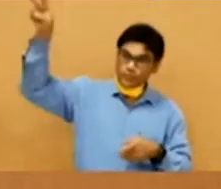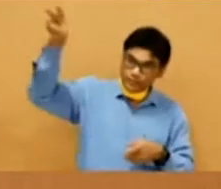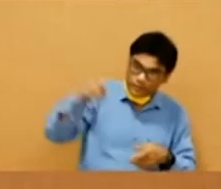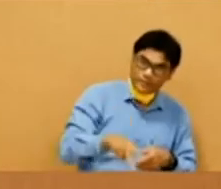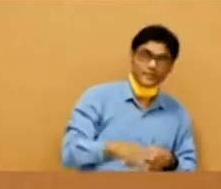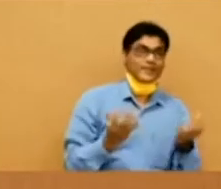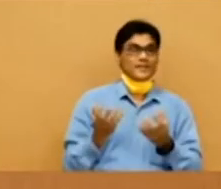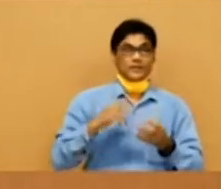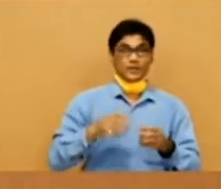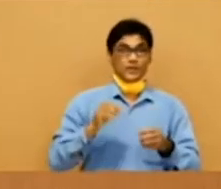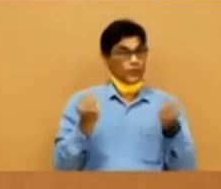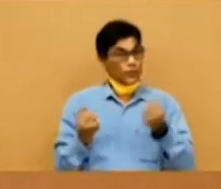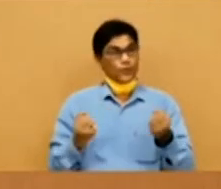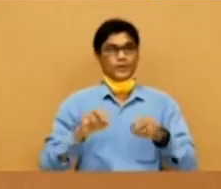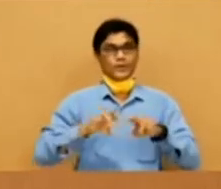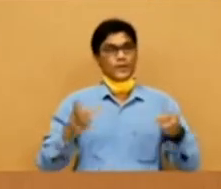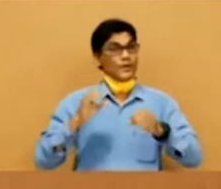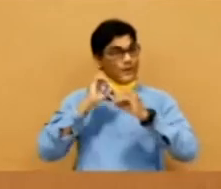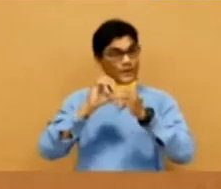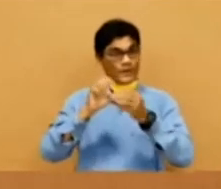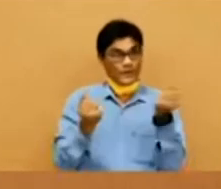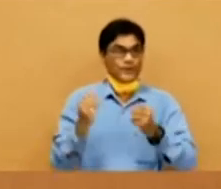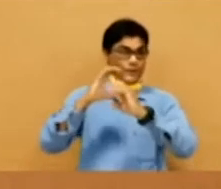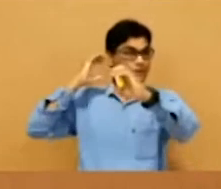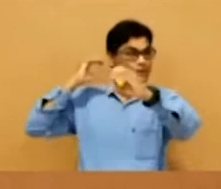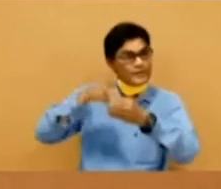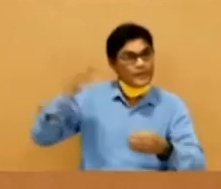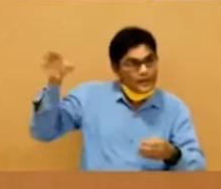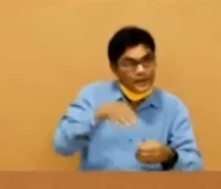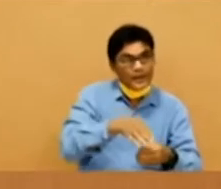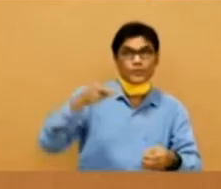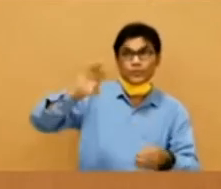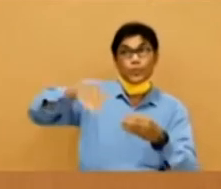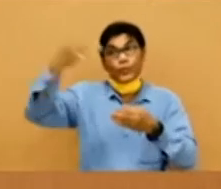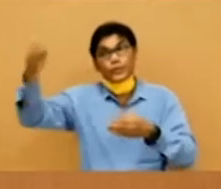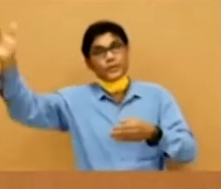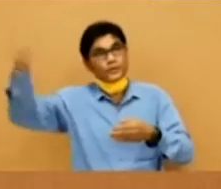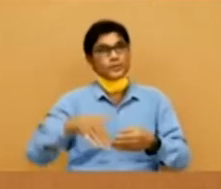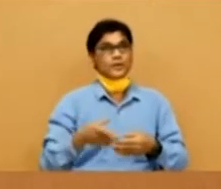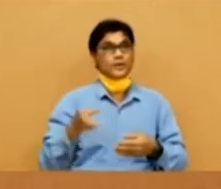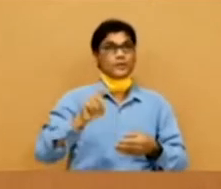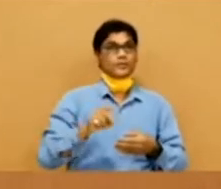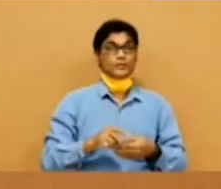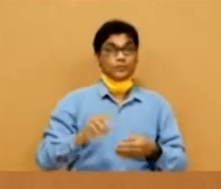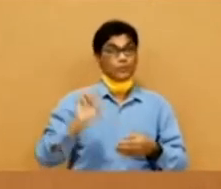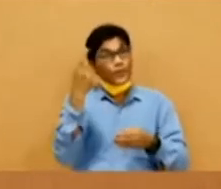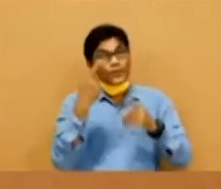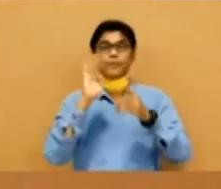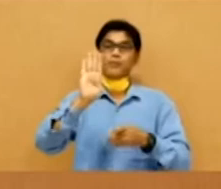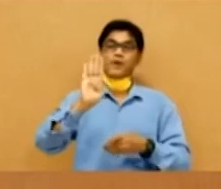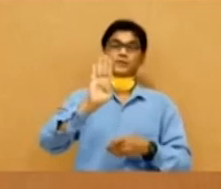ଫେରିବାକୁ ଚାହୁଁଛନ୍ତି ଗାଡ଼ି ମାଧ୍ୟମରେ, ବସ୍ ବା ଅନ୍ୟ ଯାନବାହନ ମାଧ୍ୟମରେ, ସେମାନେ ଯେଉଁ ରାଜ୍ୟରୁ ଆସୁଛନ୍ତି ସେଠୁ ପ୍ରଥମେ